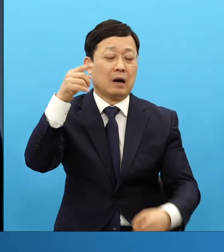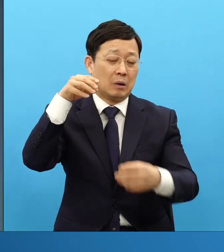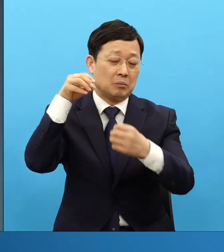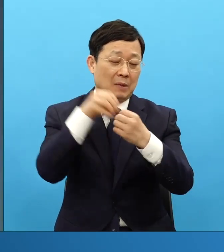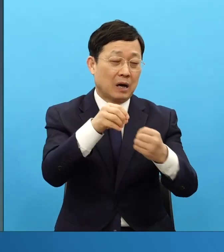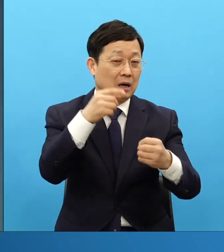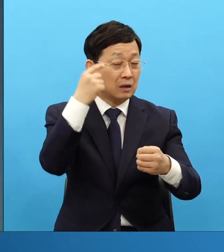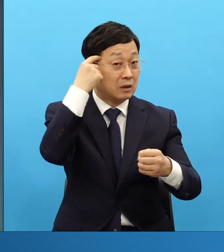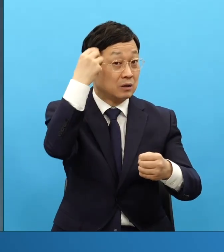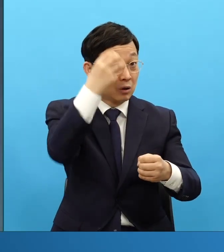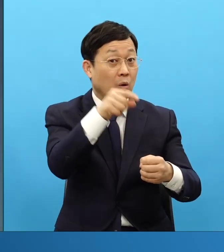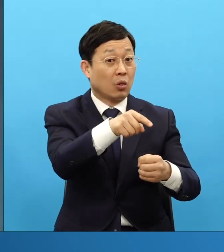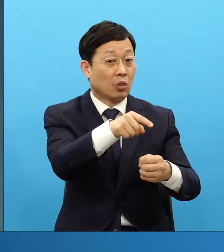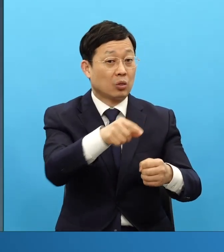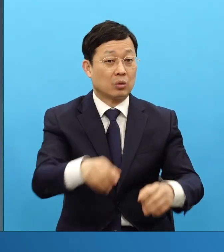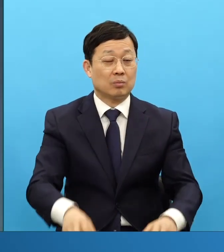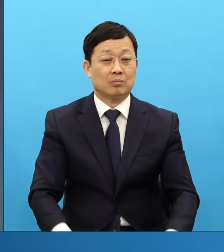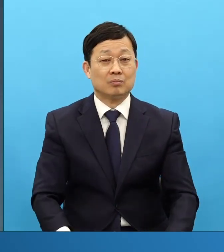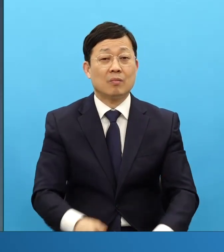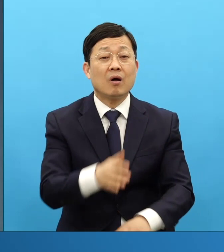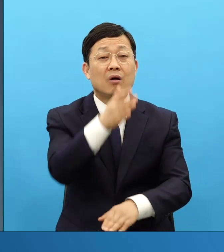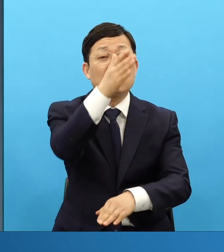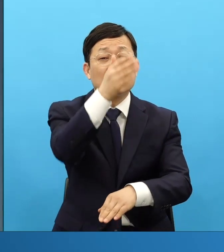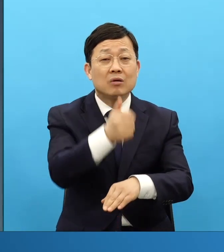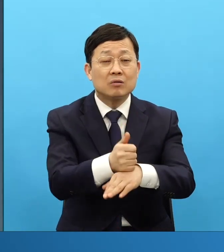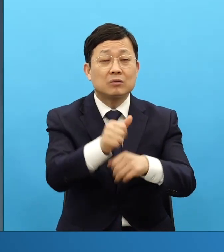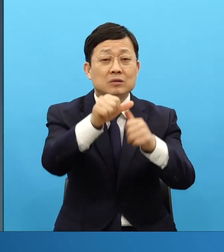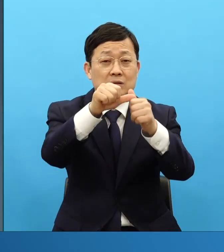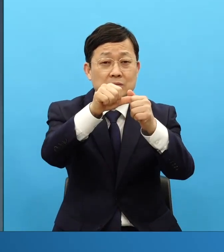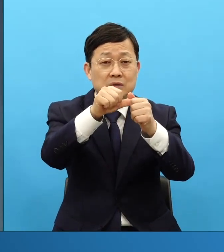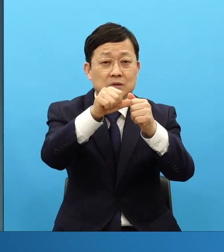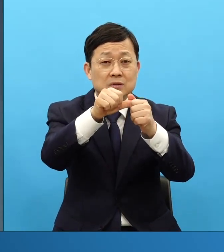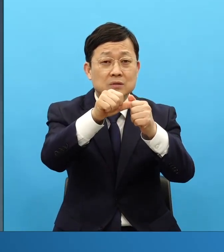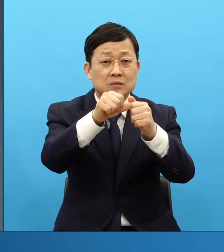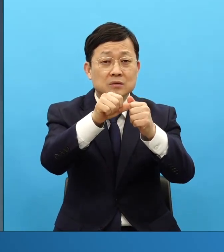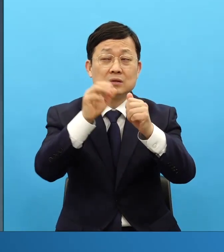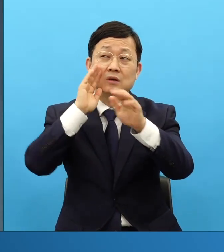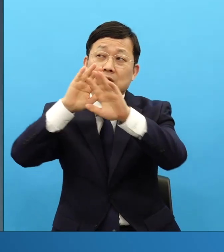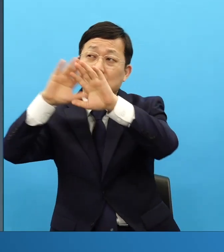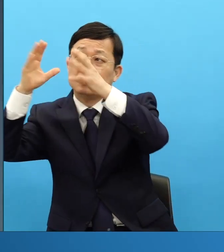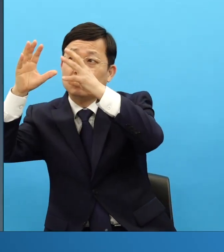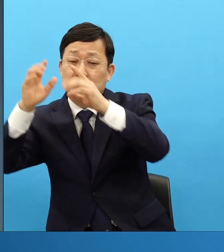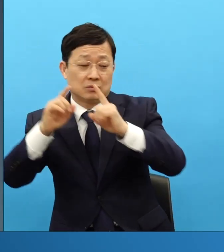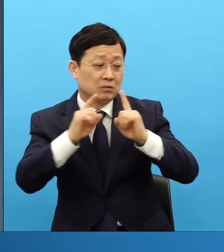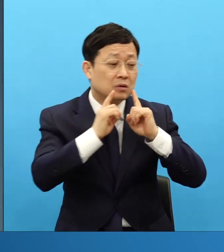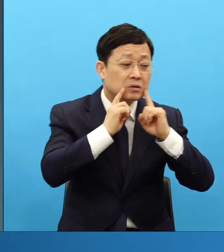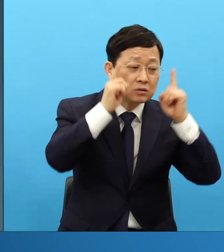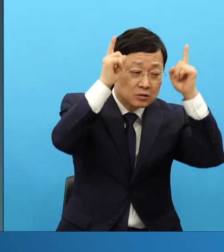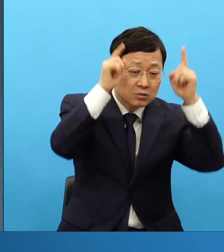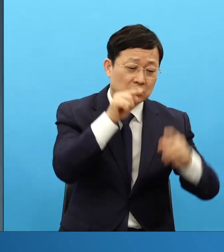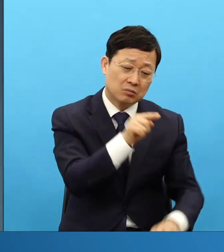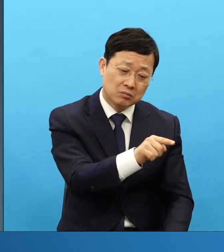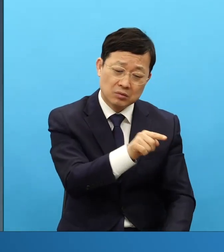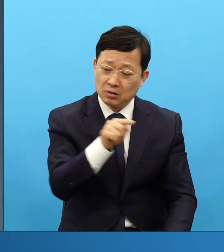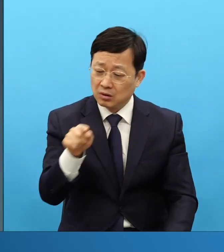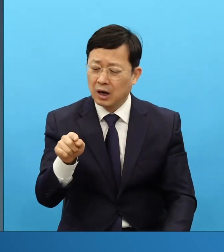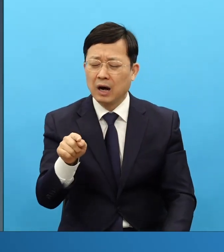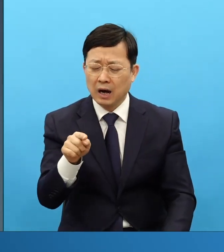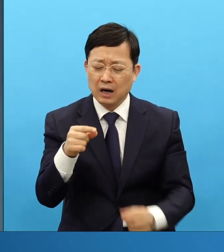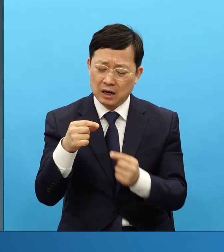되어지면 결국 이렇게 되죠. And when that happens, ultimately, 천국이냐 지옥이냐 하는 큰 영원한